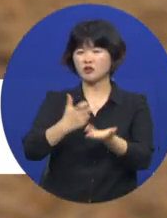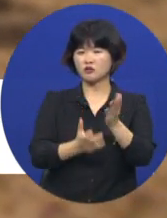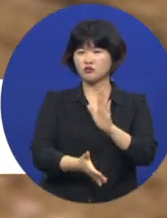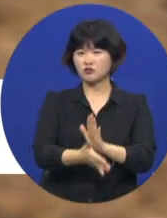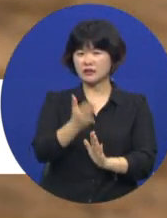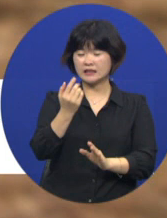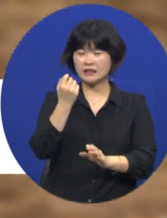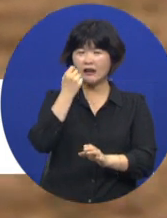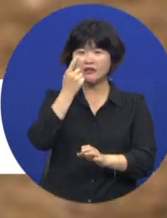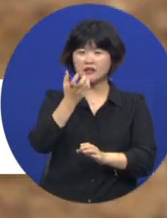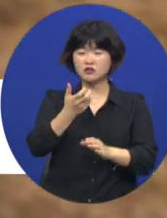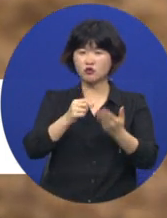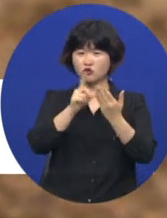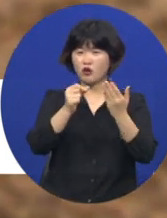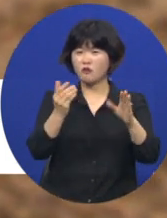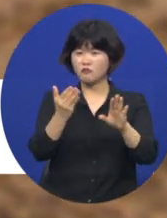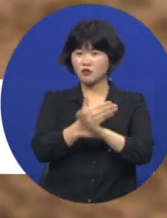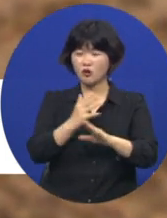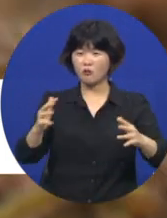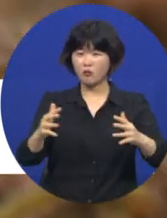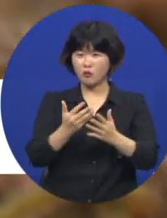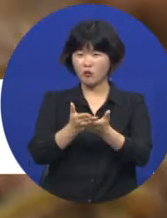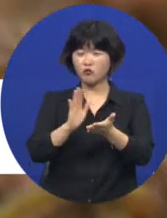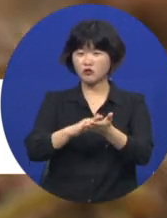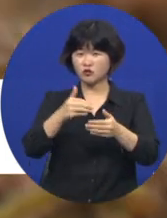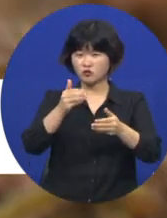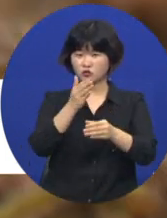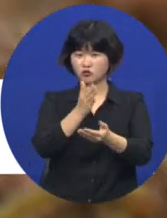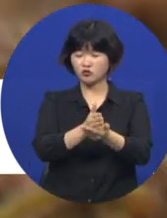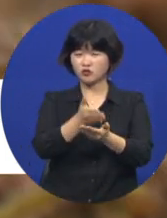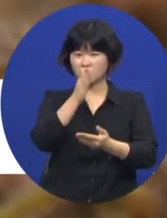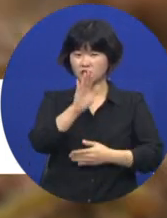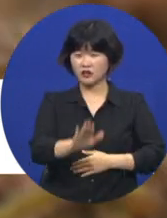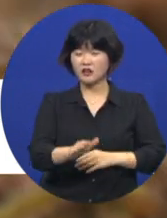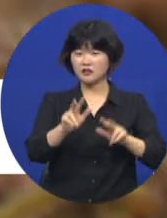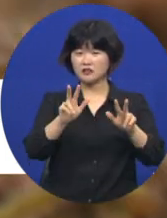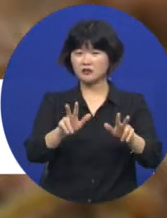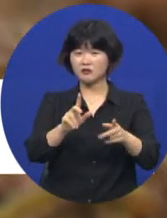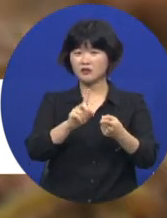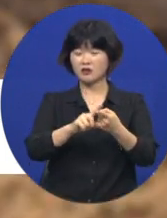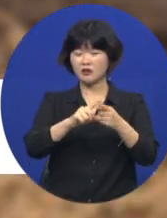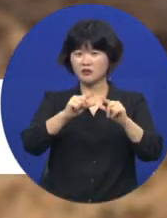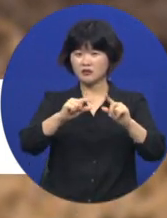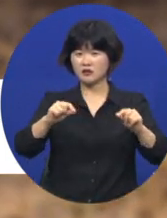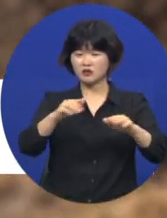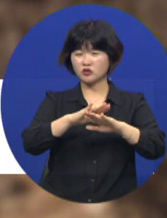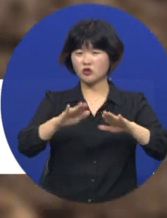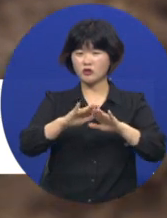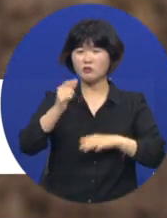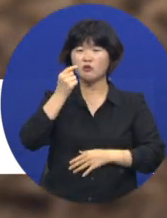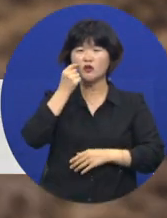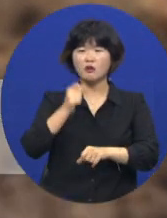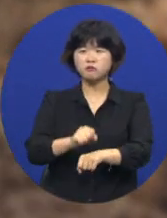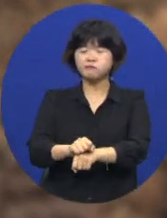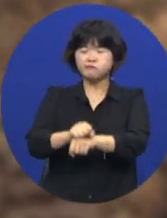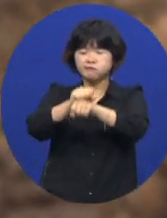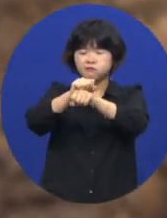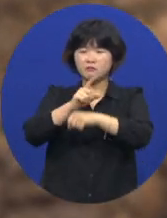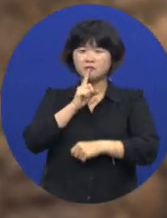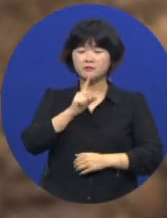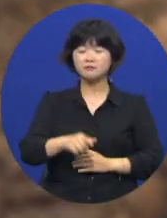제주시가 지난달부터 보강공사에 착수했는데 예정보다 늦어져 음식물 쓰레기가 처리되지 못해 쌓이고 있는